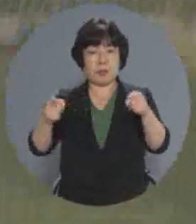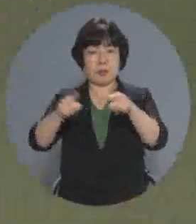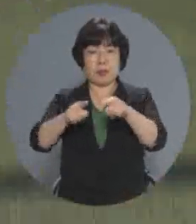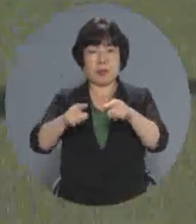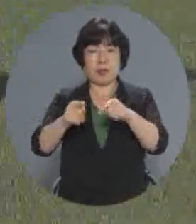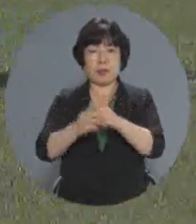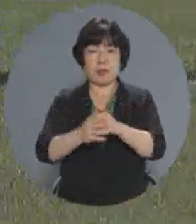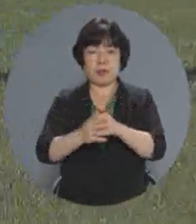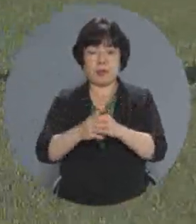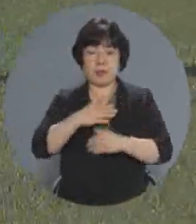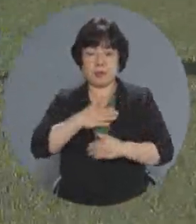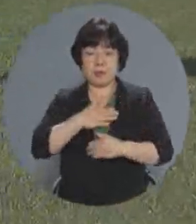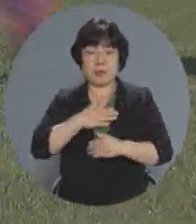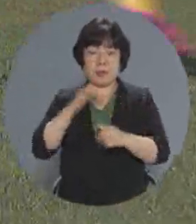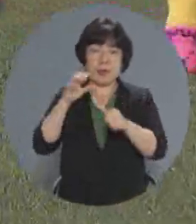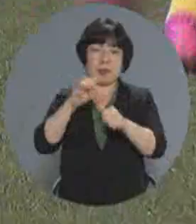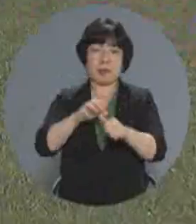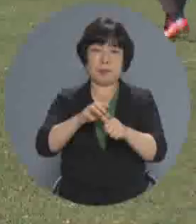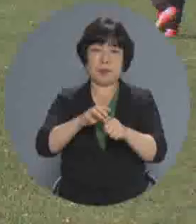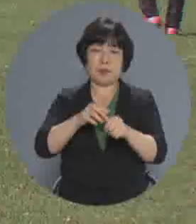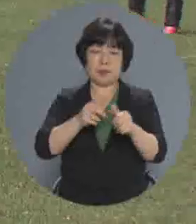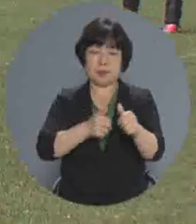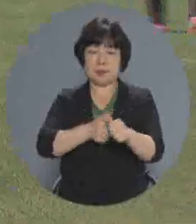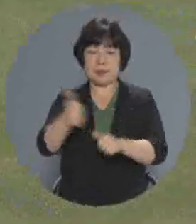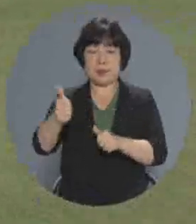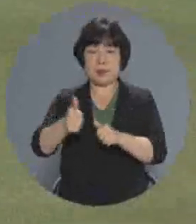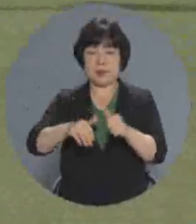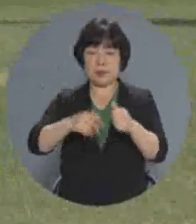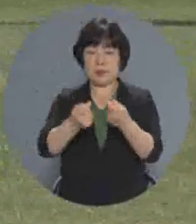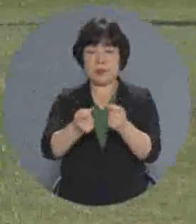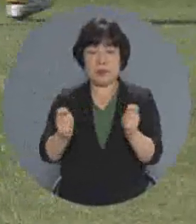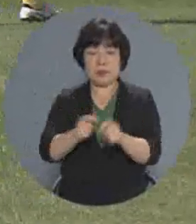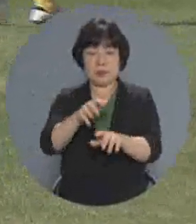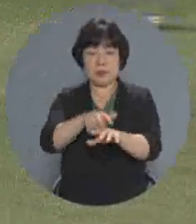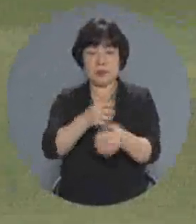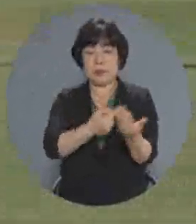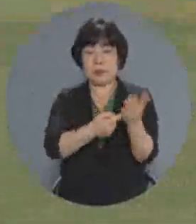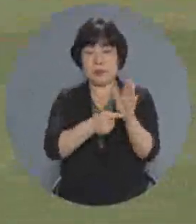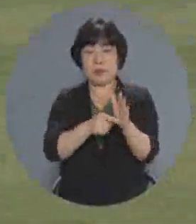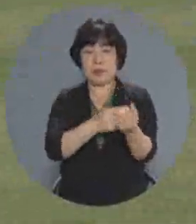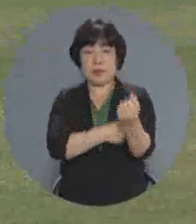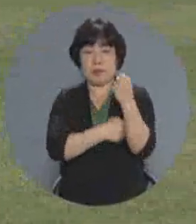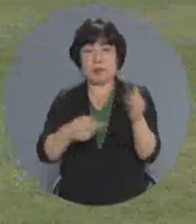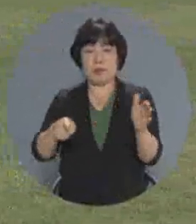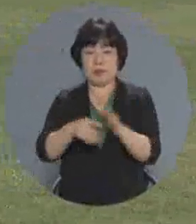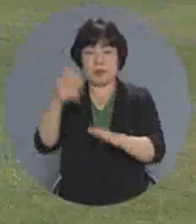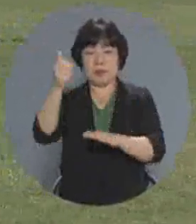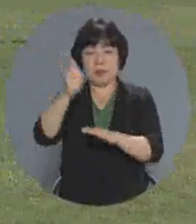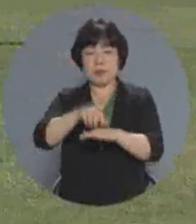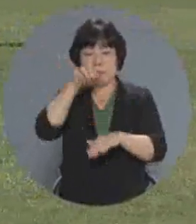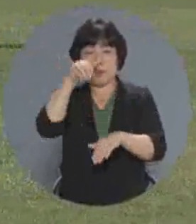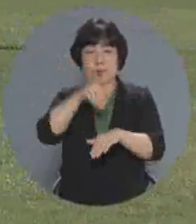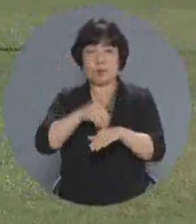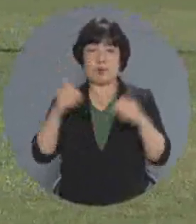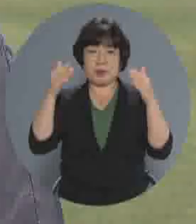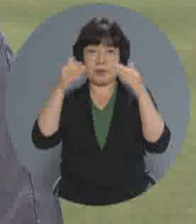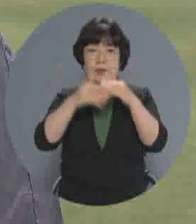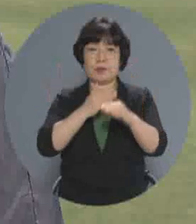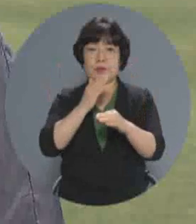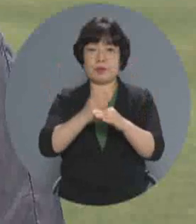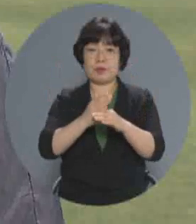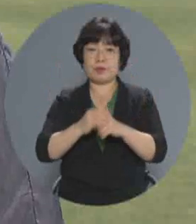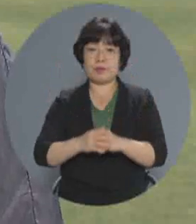게서 심리적 압박감을 극복하고 팀 조직력 강화를 위한 최종 전략 불려 4 집중하고 있습니다